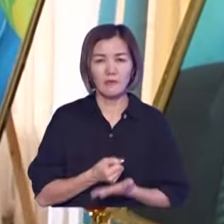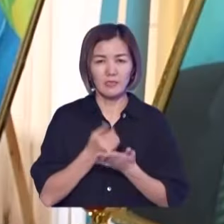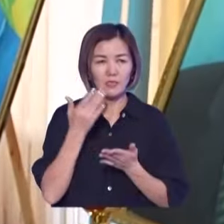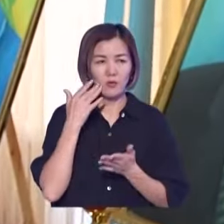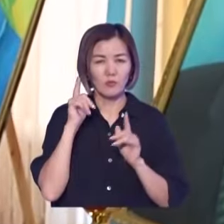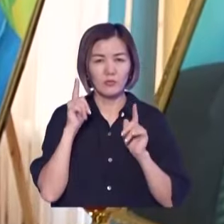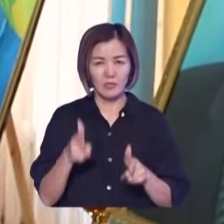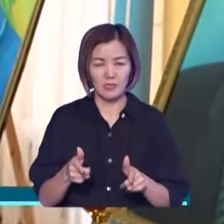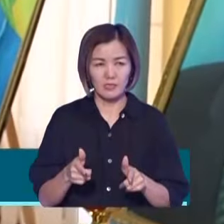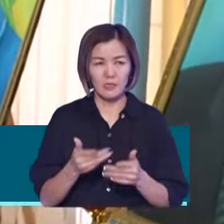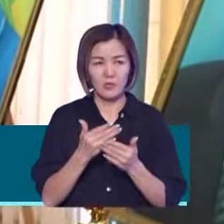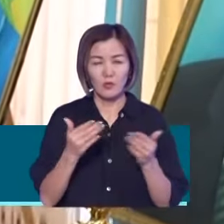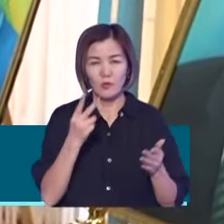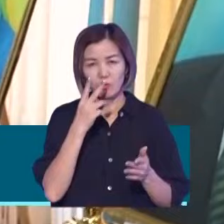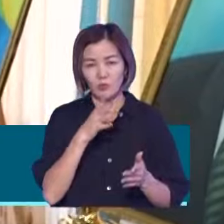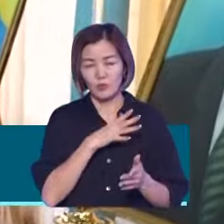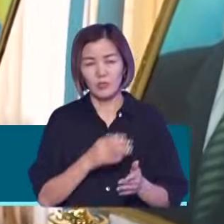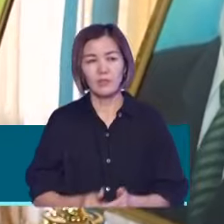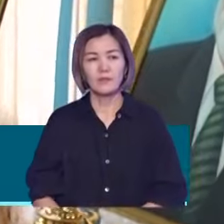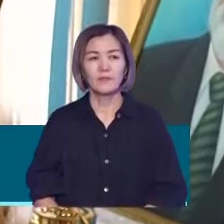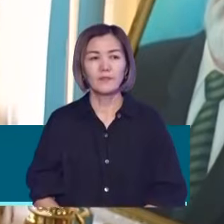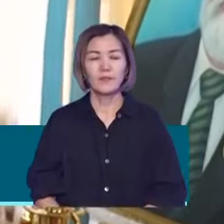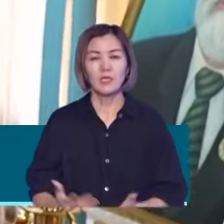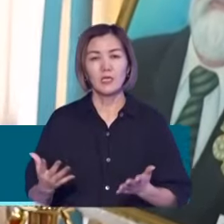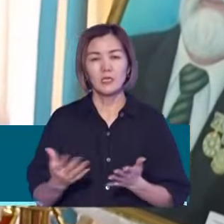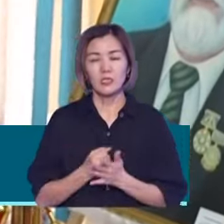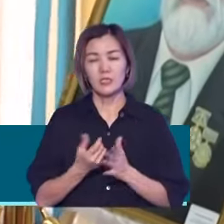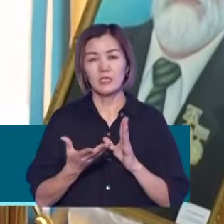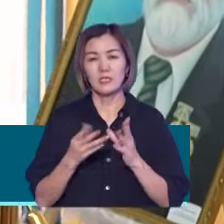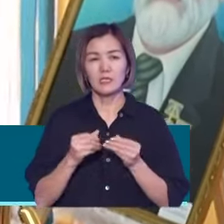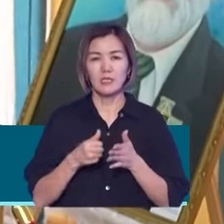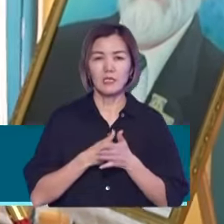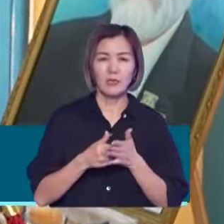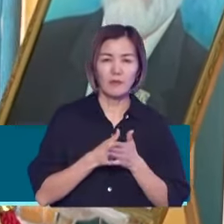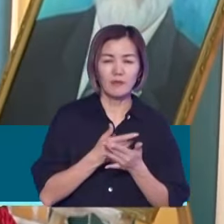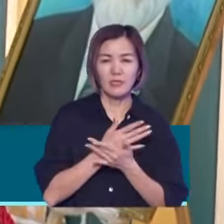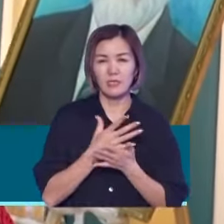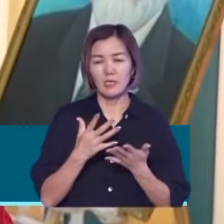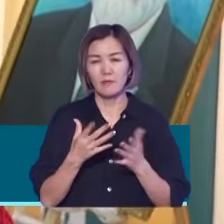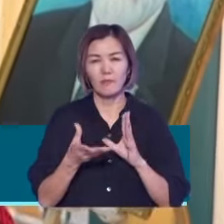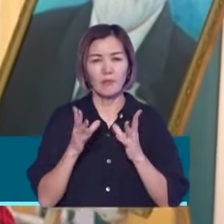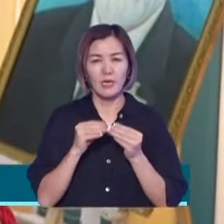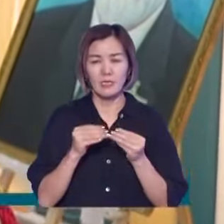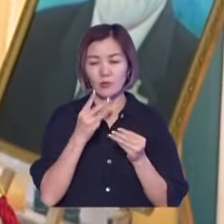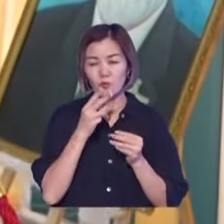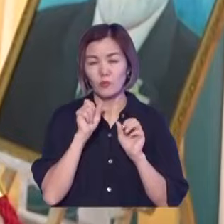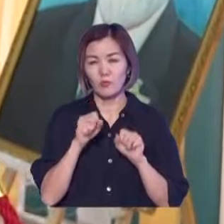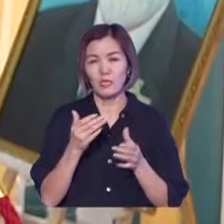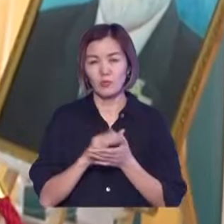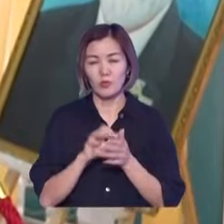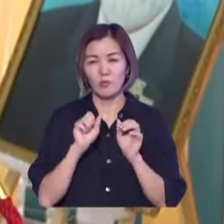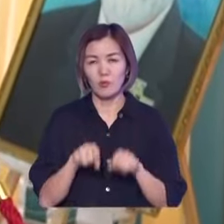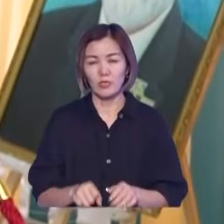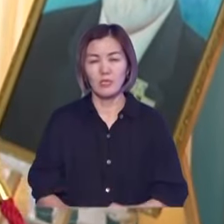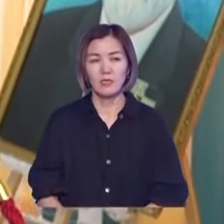құптайтындай. Көрмесін көріп, көрмесінде осы ауданның жетістіктері кезіндегі осы ауданның экономикасын